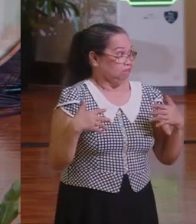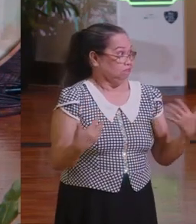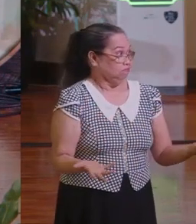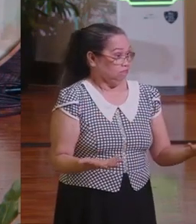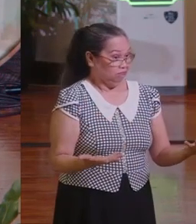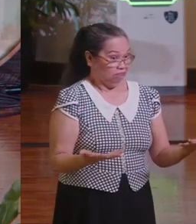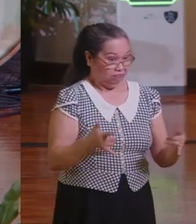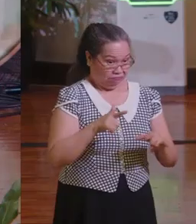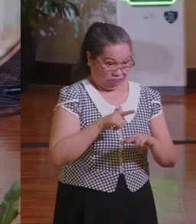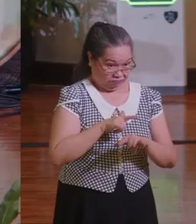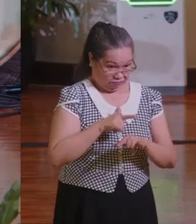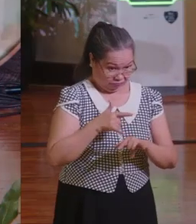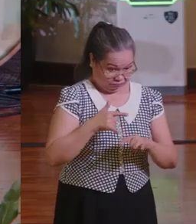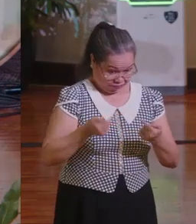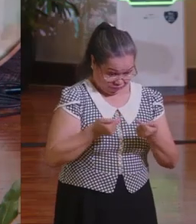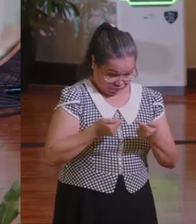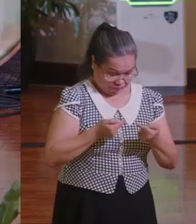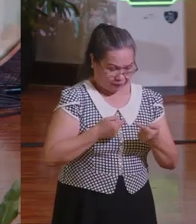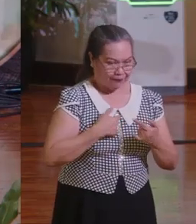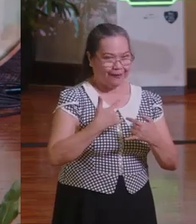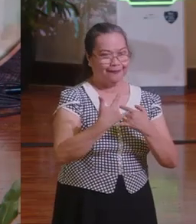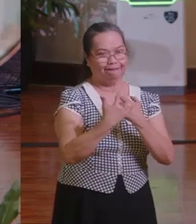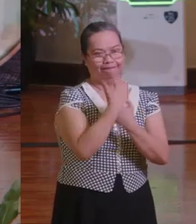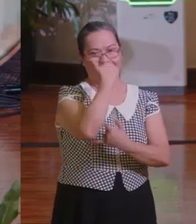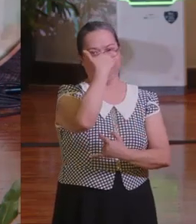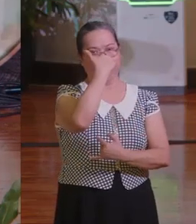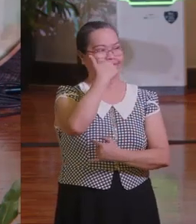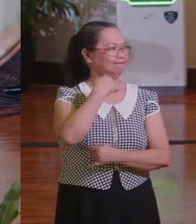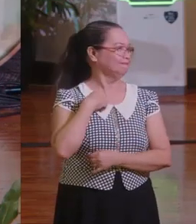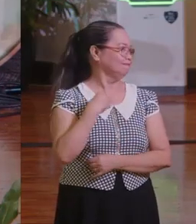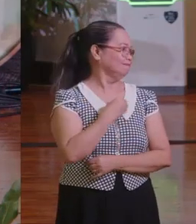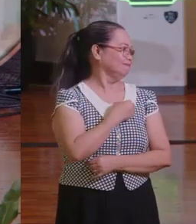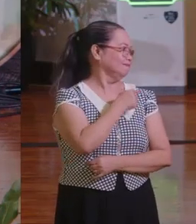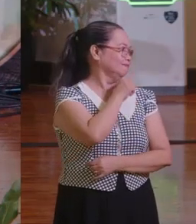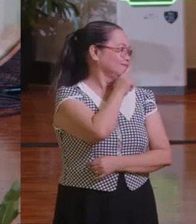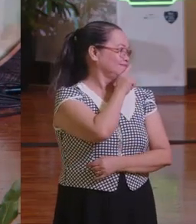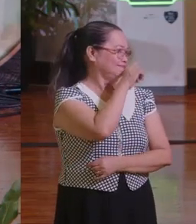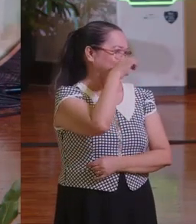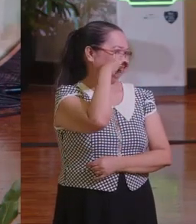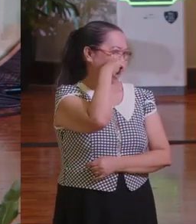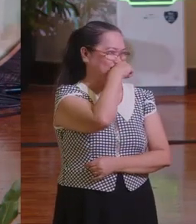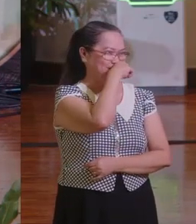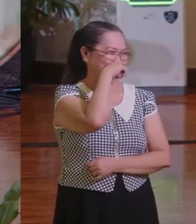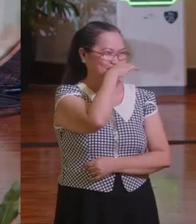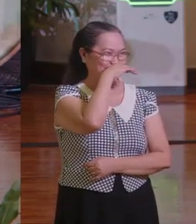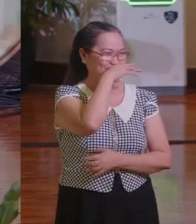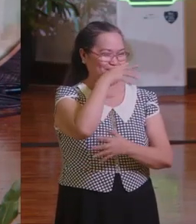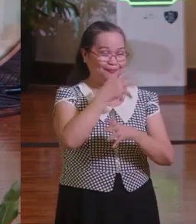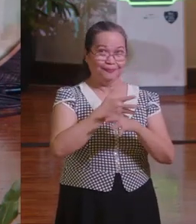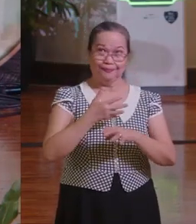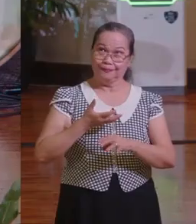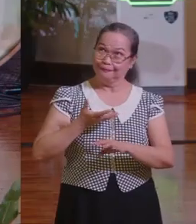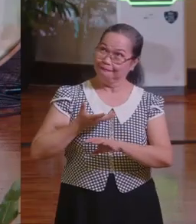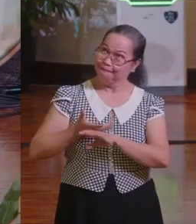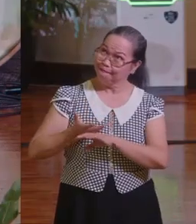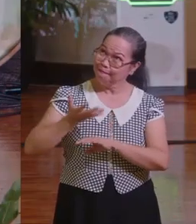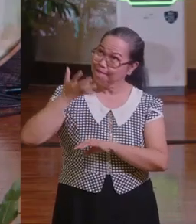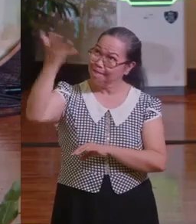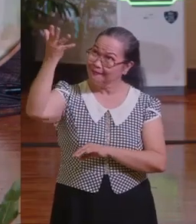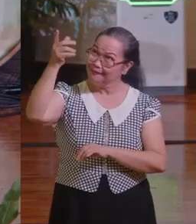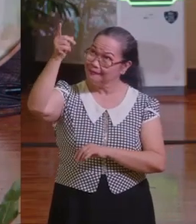niloloko natin ang ating sarili. Kung sinasabi natin na tayo hindi na nagkakasala, tinatawag po natin siyang